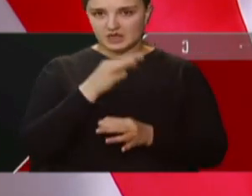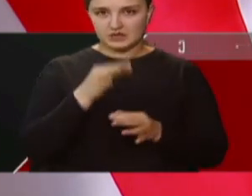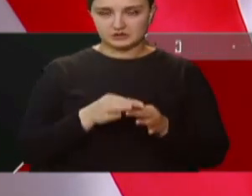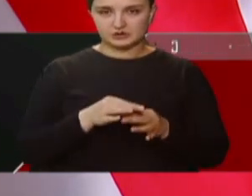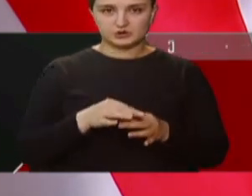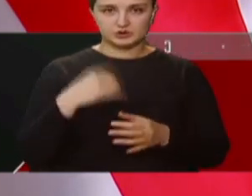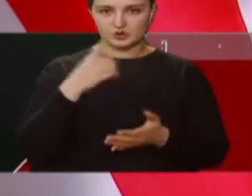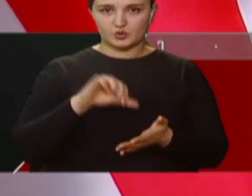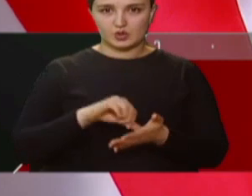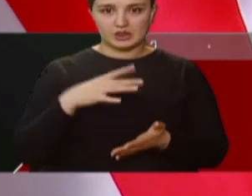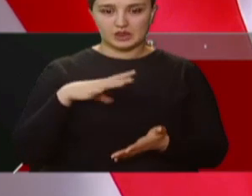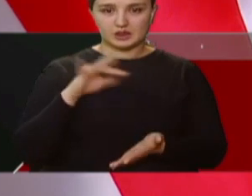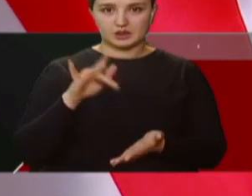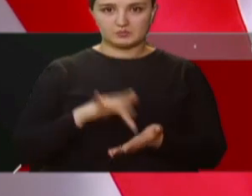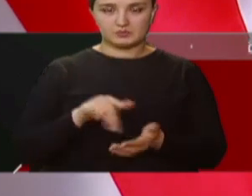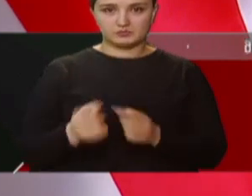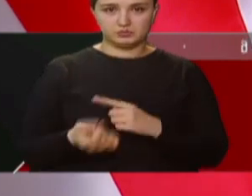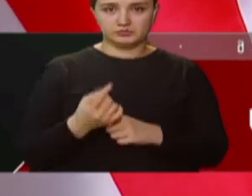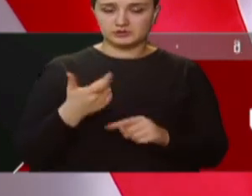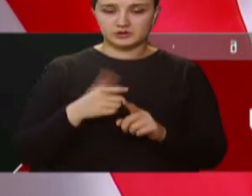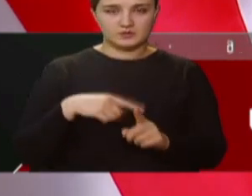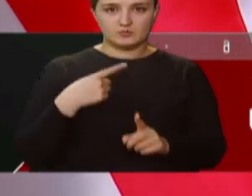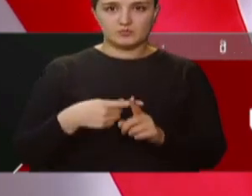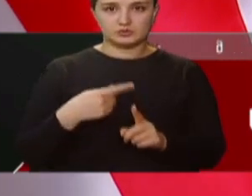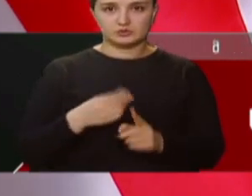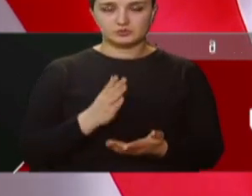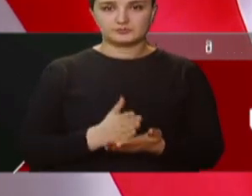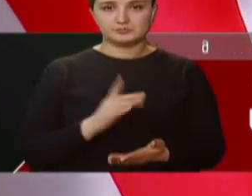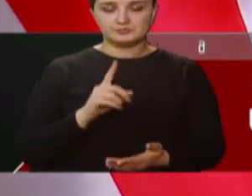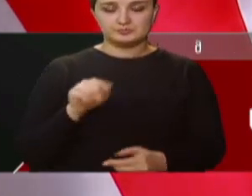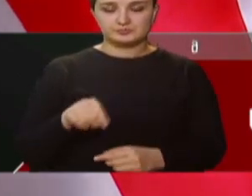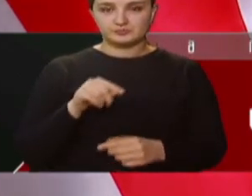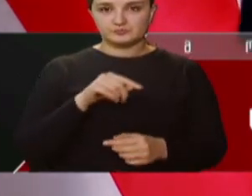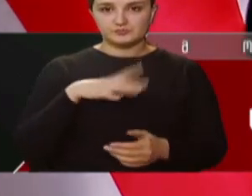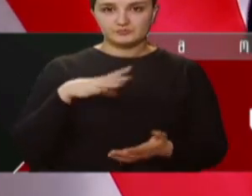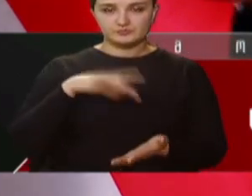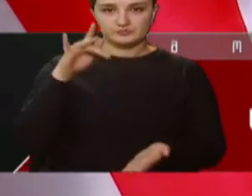თბილისი აღმოჩნდა რა ძალიან პოზიტიურია ჩვენი ქვეყნისათვის. მედიატორი